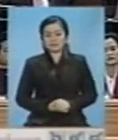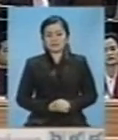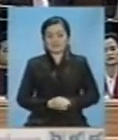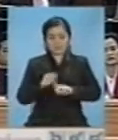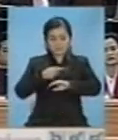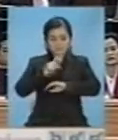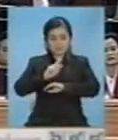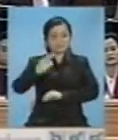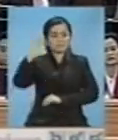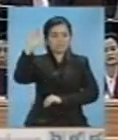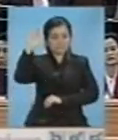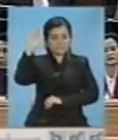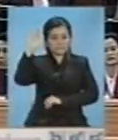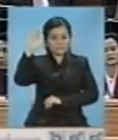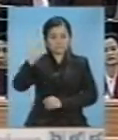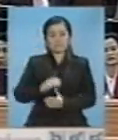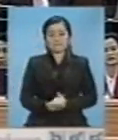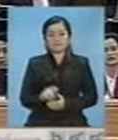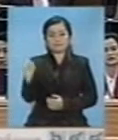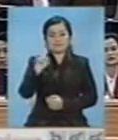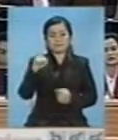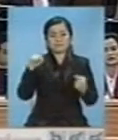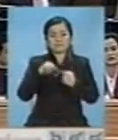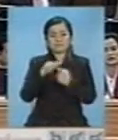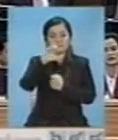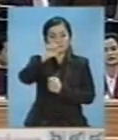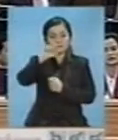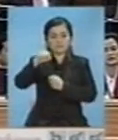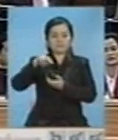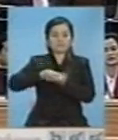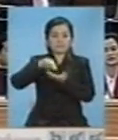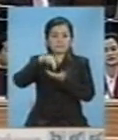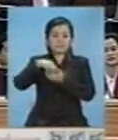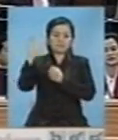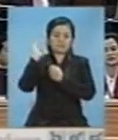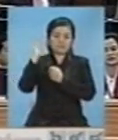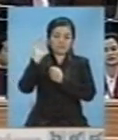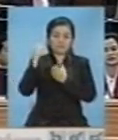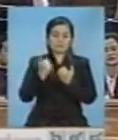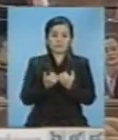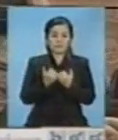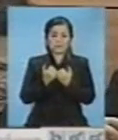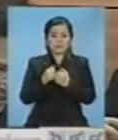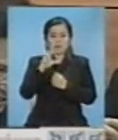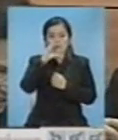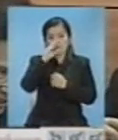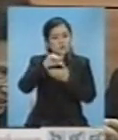ขออนุญาตประท้วงท่านส.ส.ผู้อภิปรายไม่ต้องถอนคำพูด